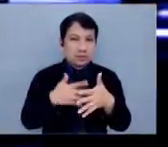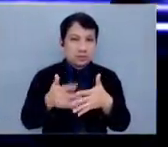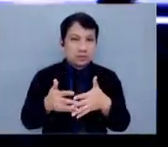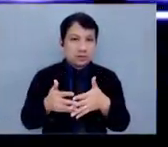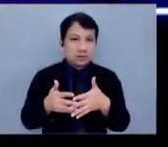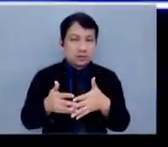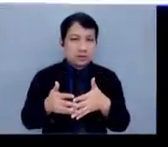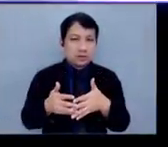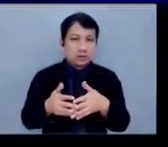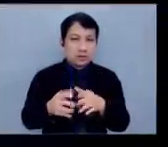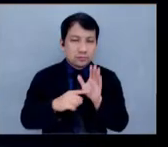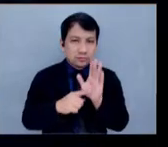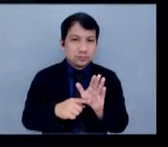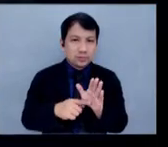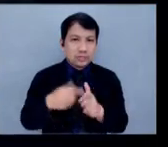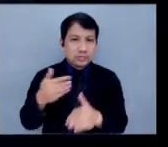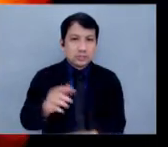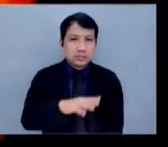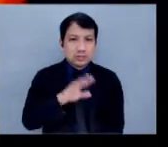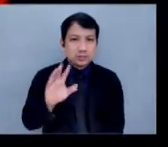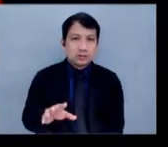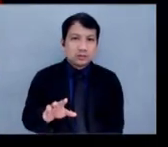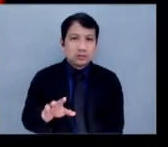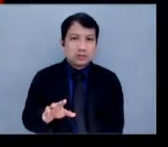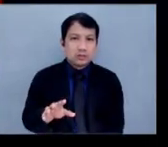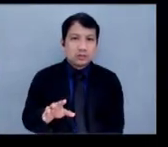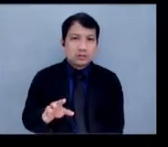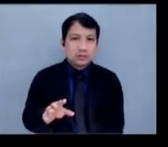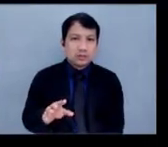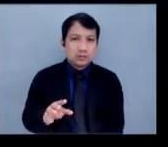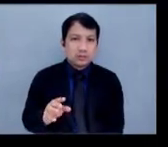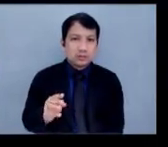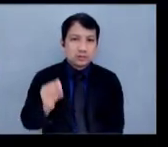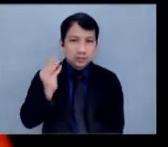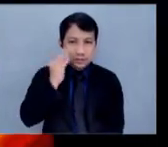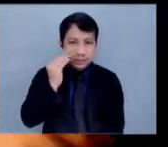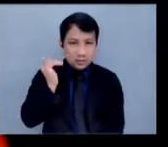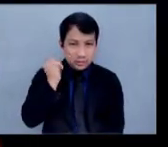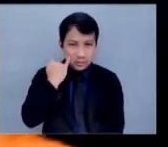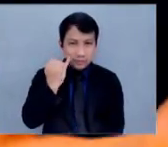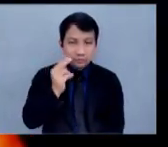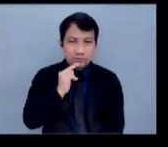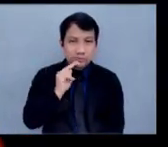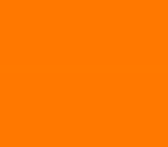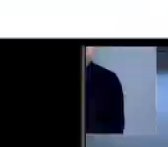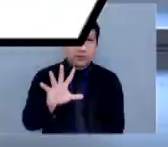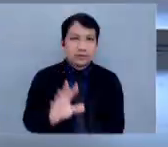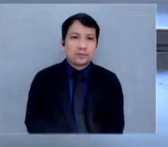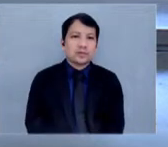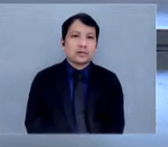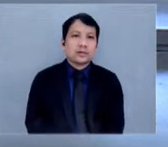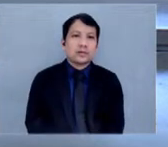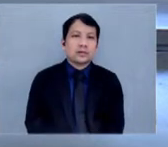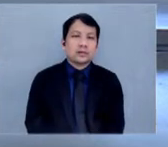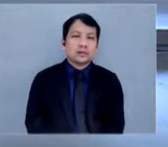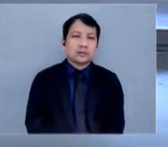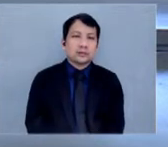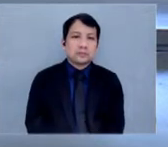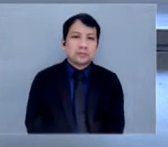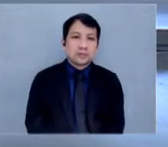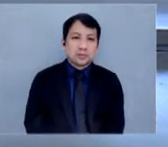show. Nagbabalita mula sa Frontline. MJ Murphy, News 5. Ito